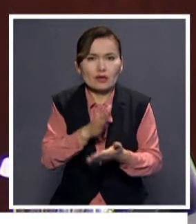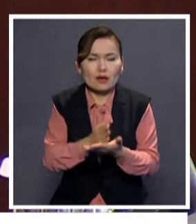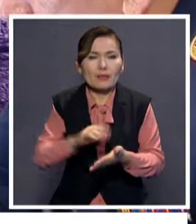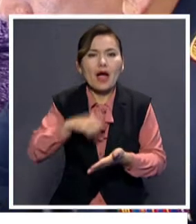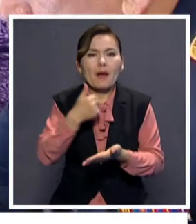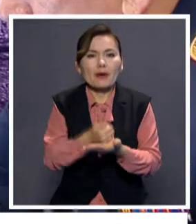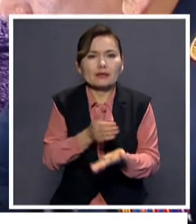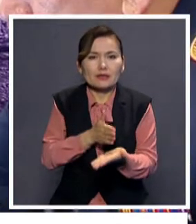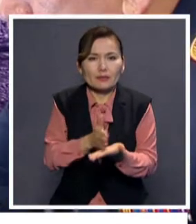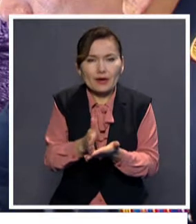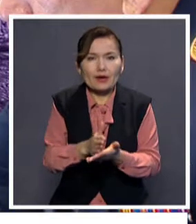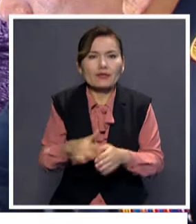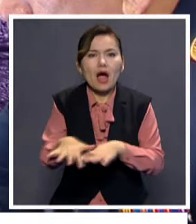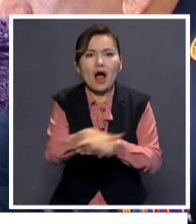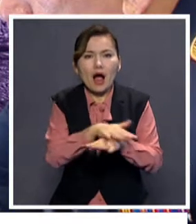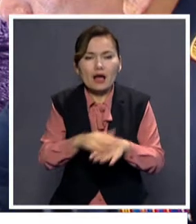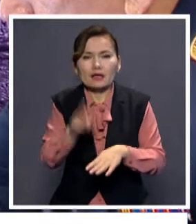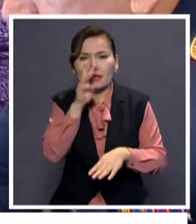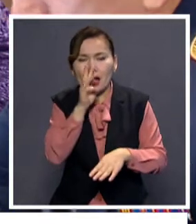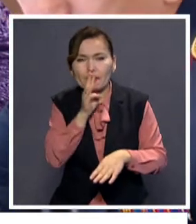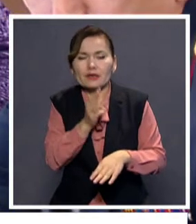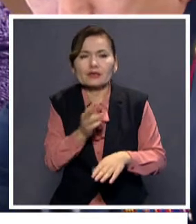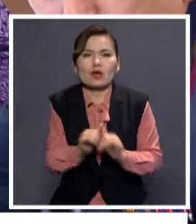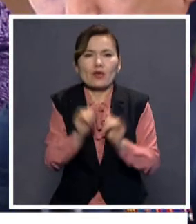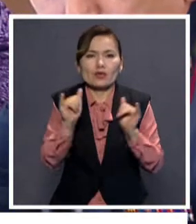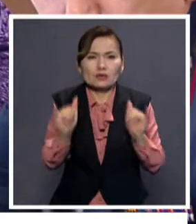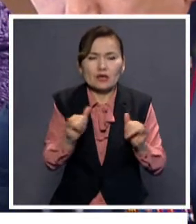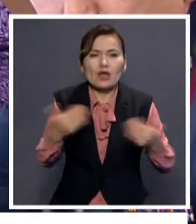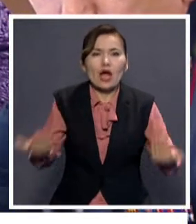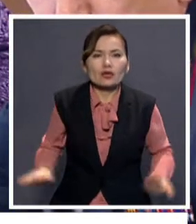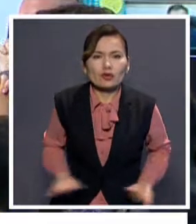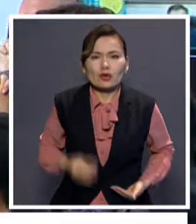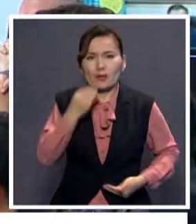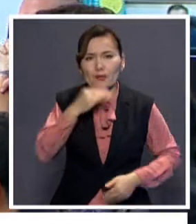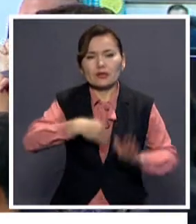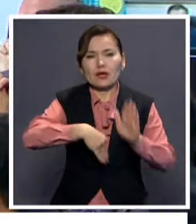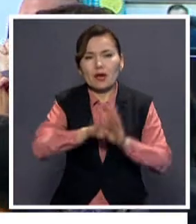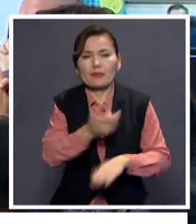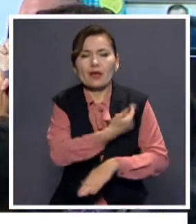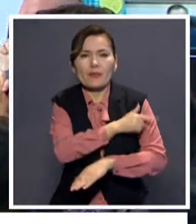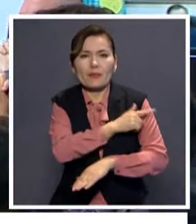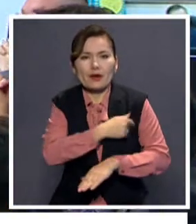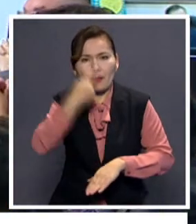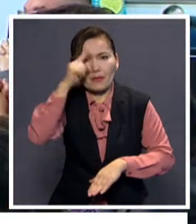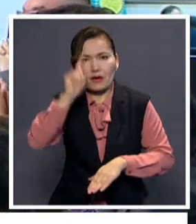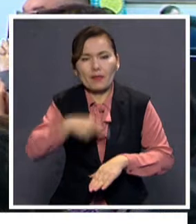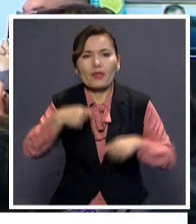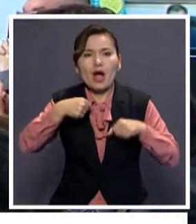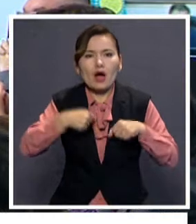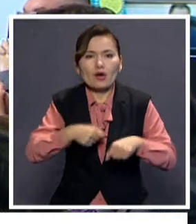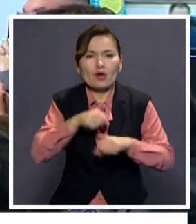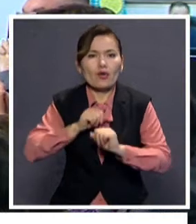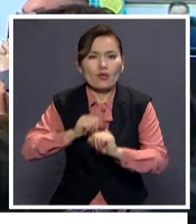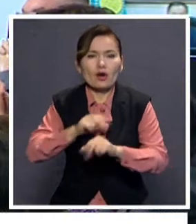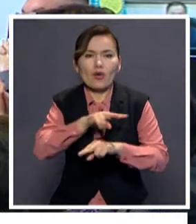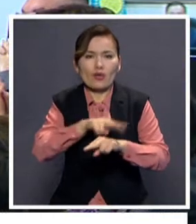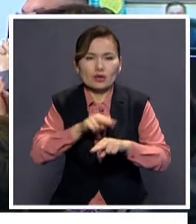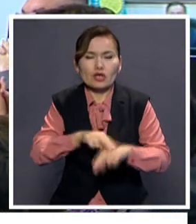бағыттардың ішінде халық табысын өсіру, тұрмыс сапасын арттыру, медицина, білім салалары мен құқық қорғау органдарының жұмысын жақсарту